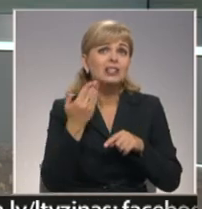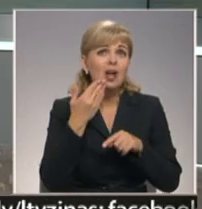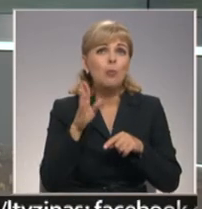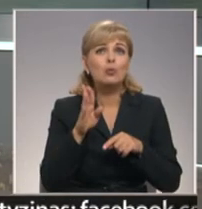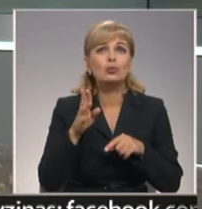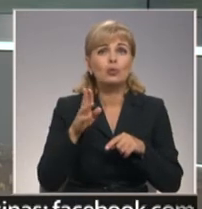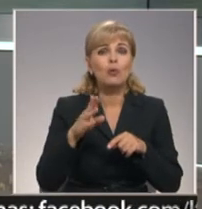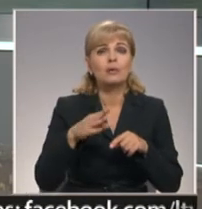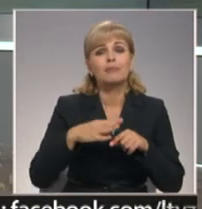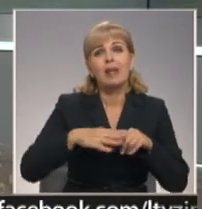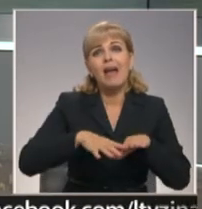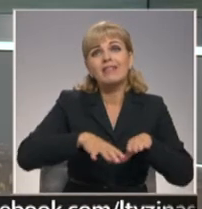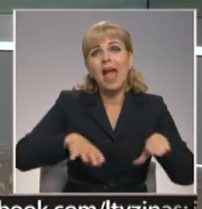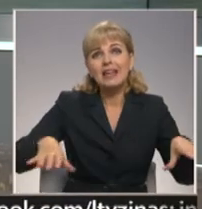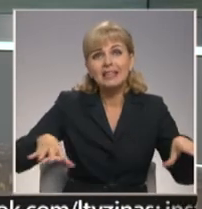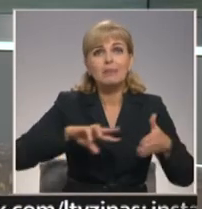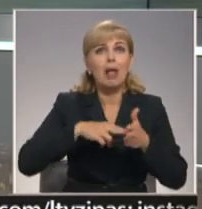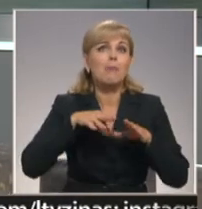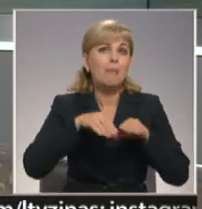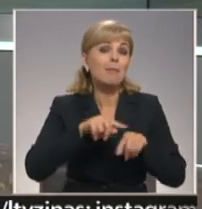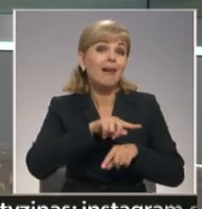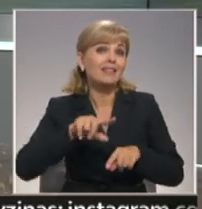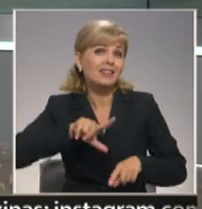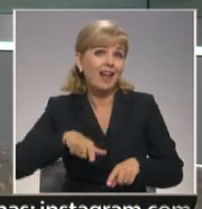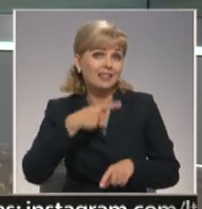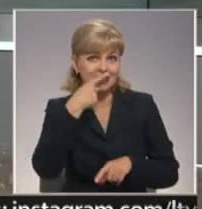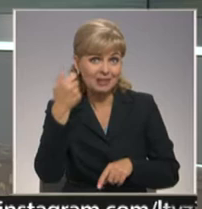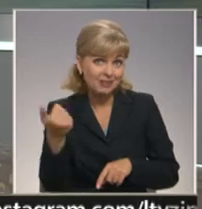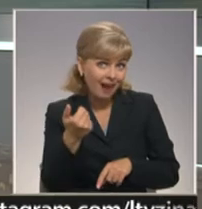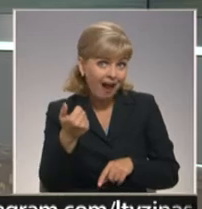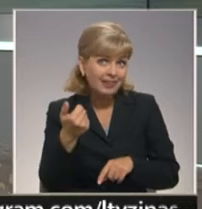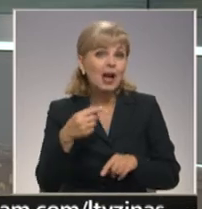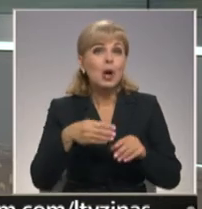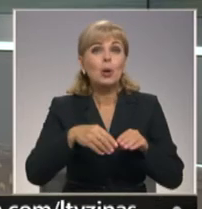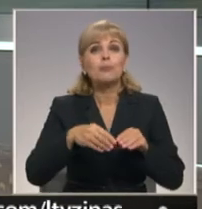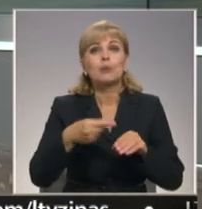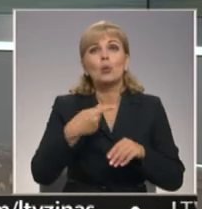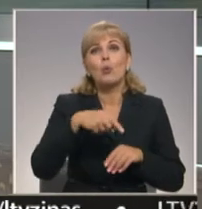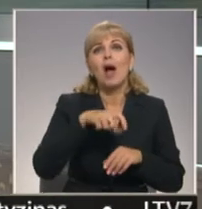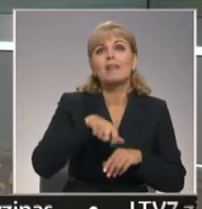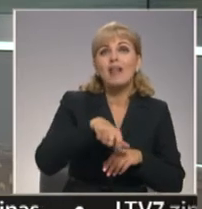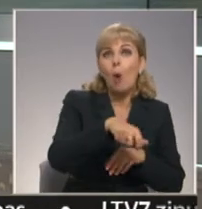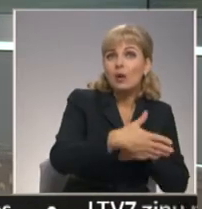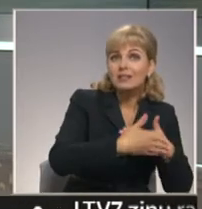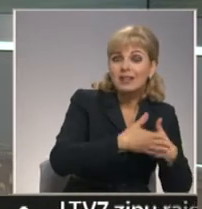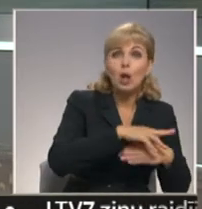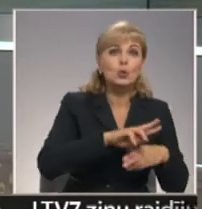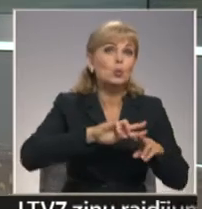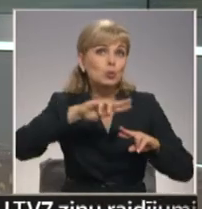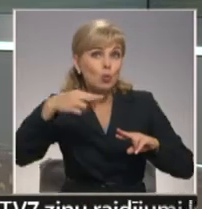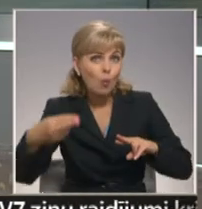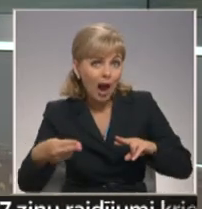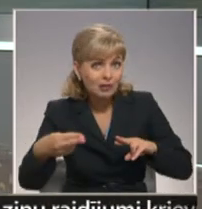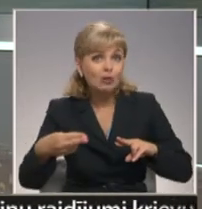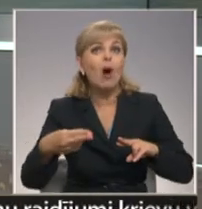viena Daugavas krasta uz otru, jo tapusi vairāk nekā puse no lielā Augšdaugavas musturdeķa un savu daļu no tā ir izvadījusi vidzemniece